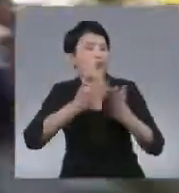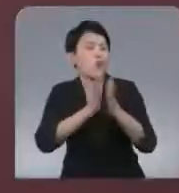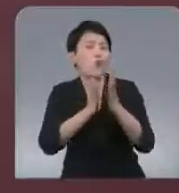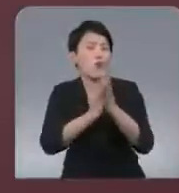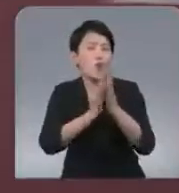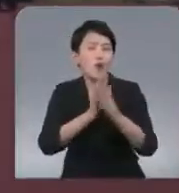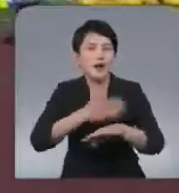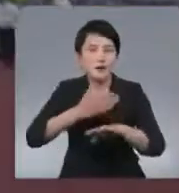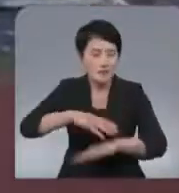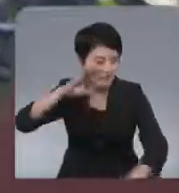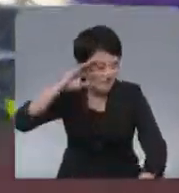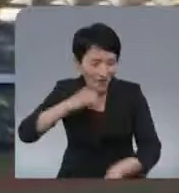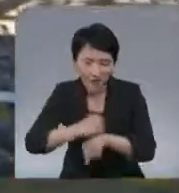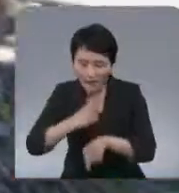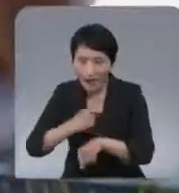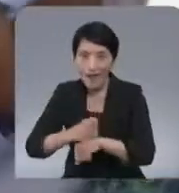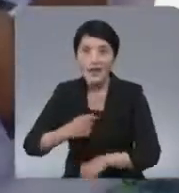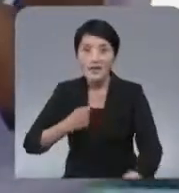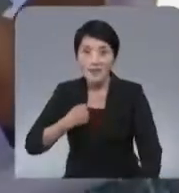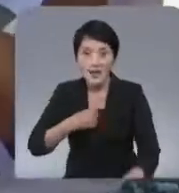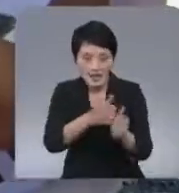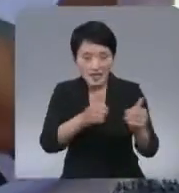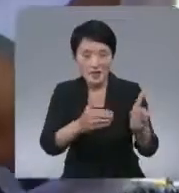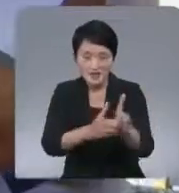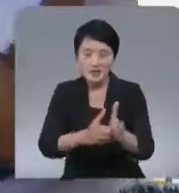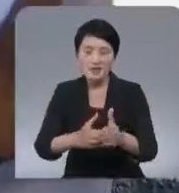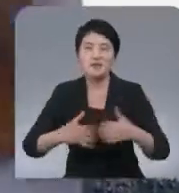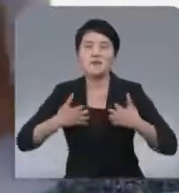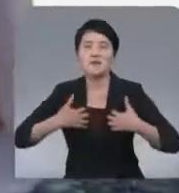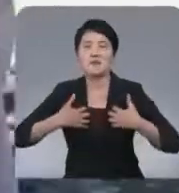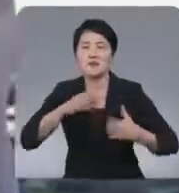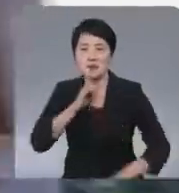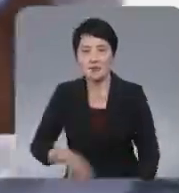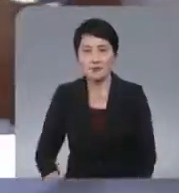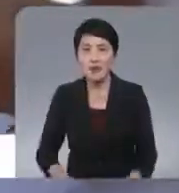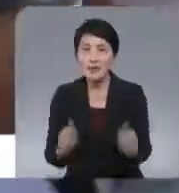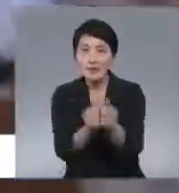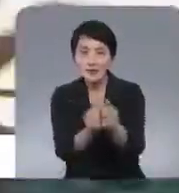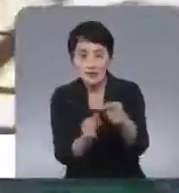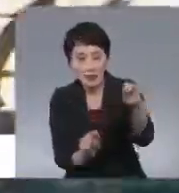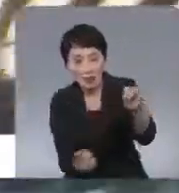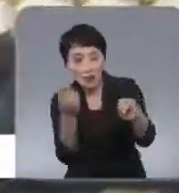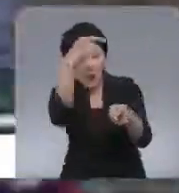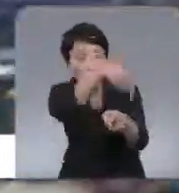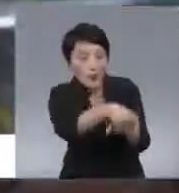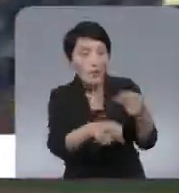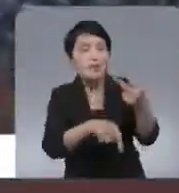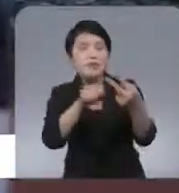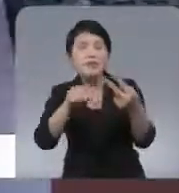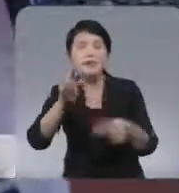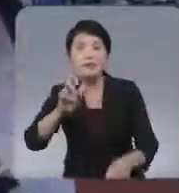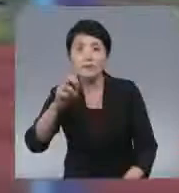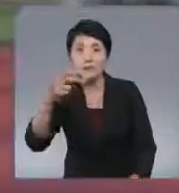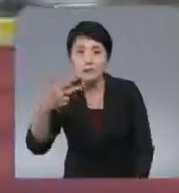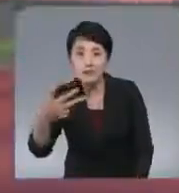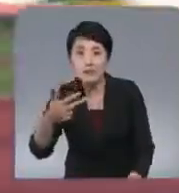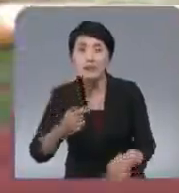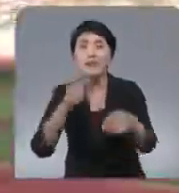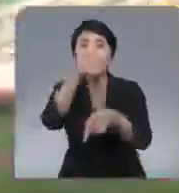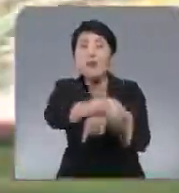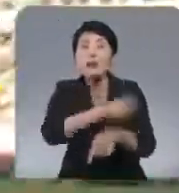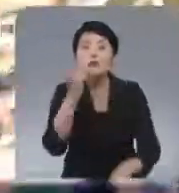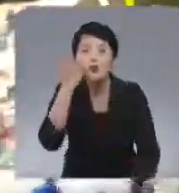auf 2 meter 39 legen an dieser höhe scheiterte er dann schließlich die goldmedaille gewann